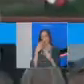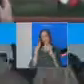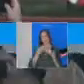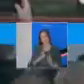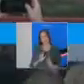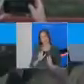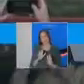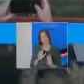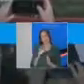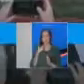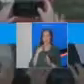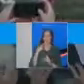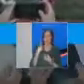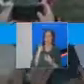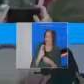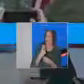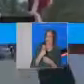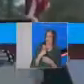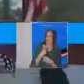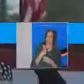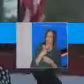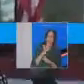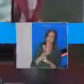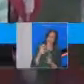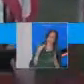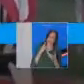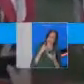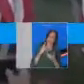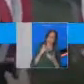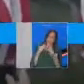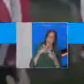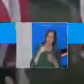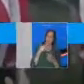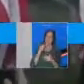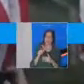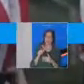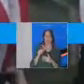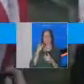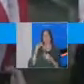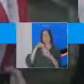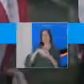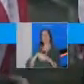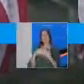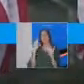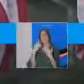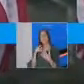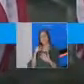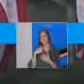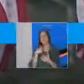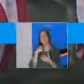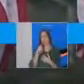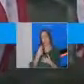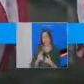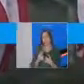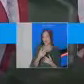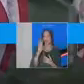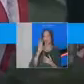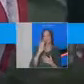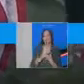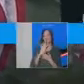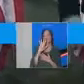יהודים על פי לידה, אבל הם מכנים את עצמם unaffiliated, ולכן זה באמת הפער. מתוך המספר הזה שאני אומרת